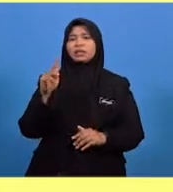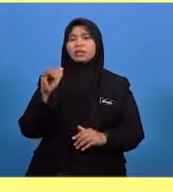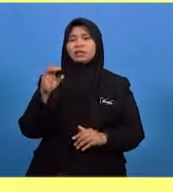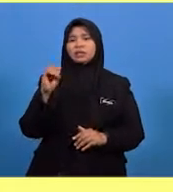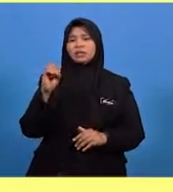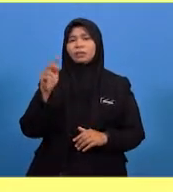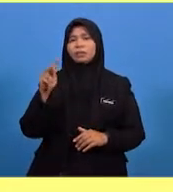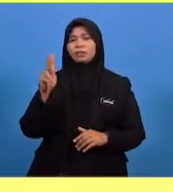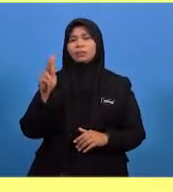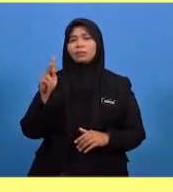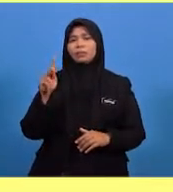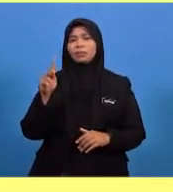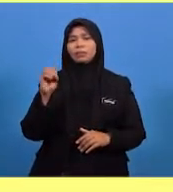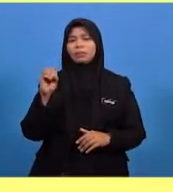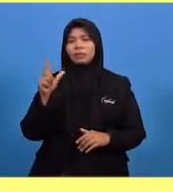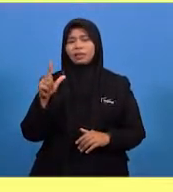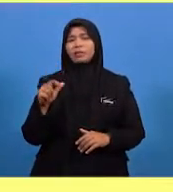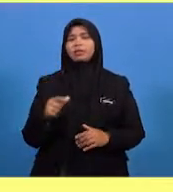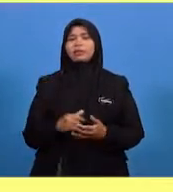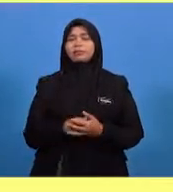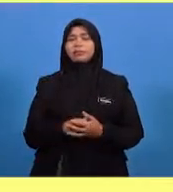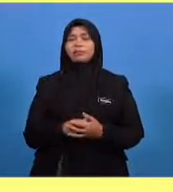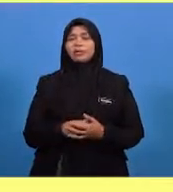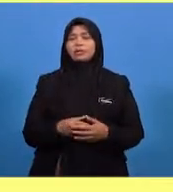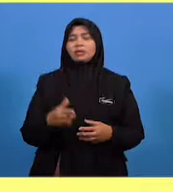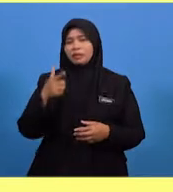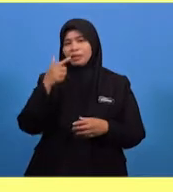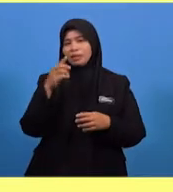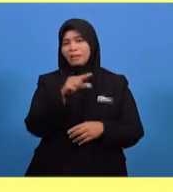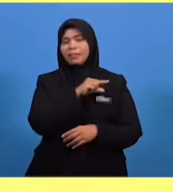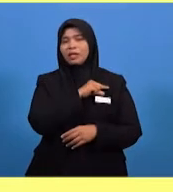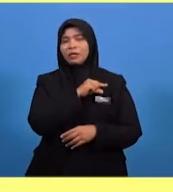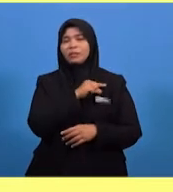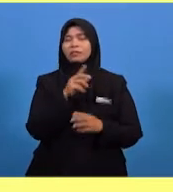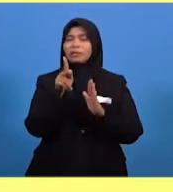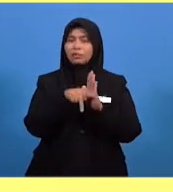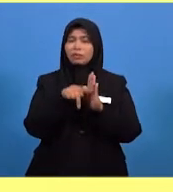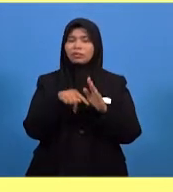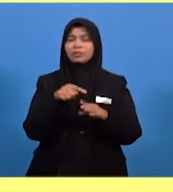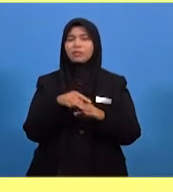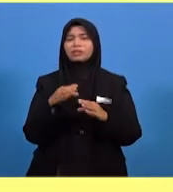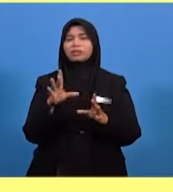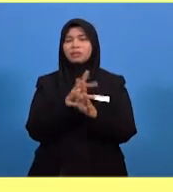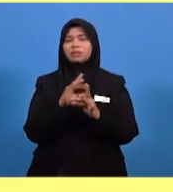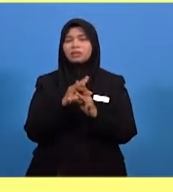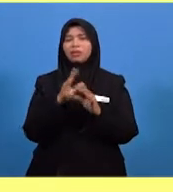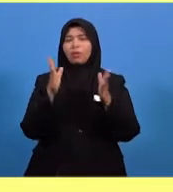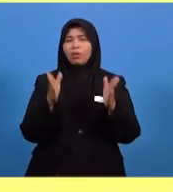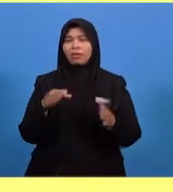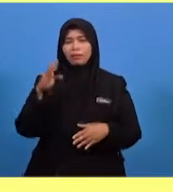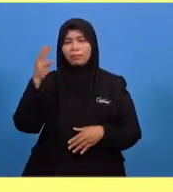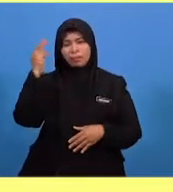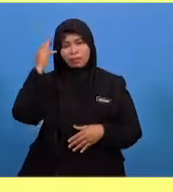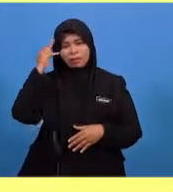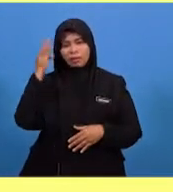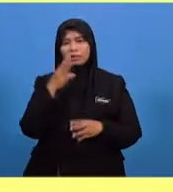disebabkan jepun kekurangan pegawai di Serawak orang Melayu dan ulangi bahan telah diberi jawaban